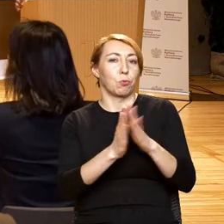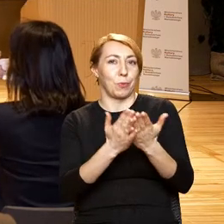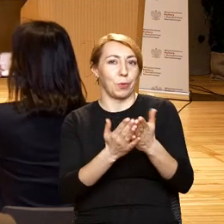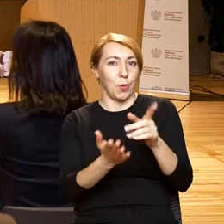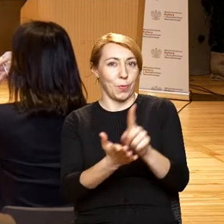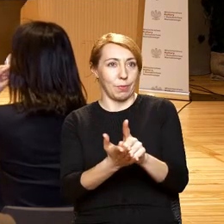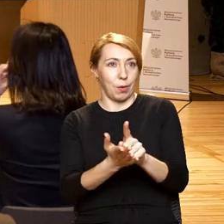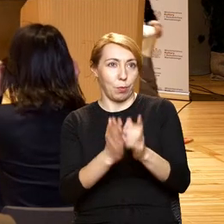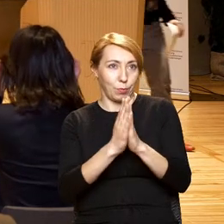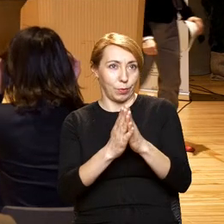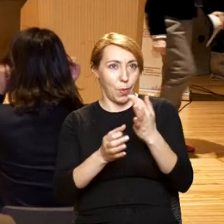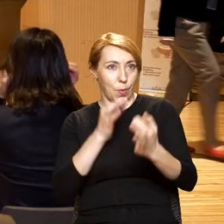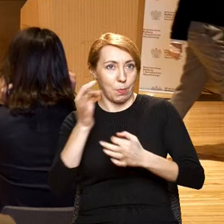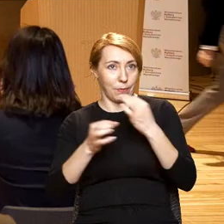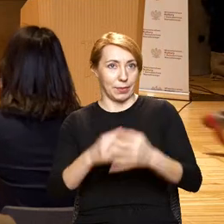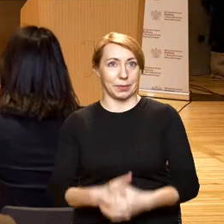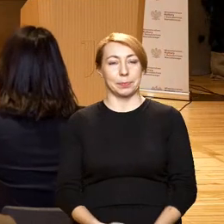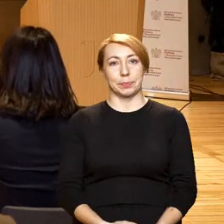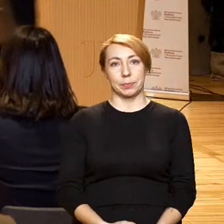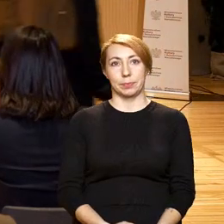proszę.